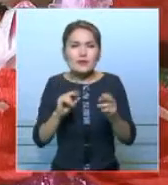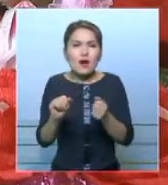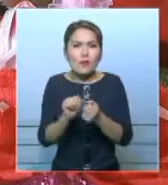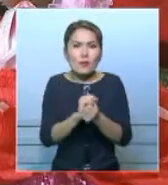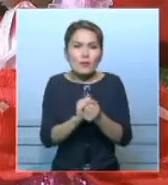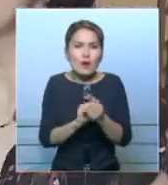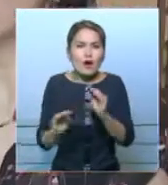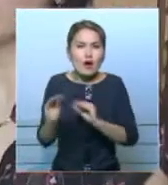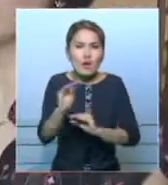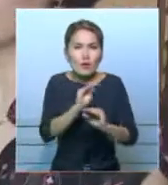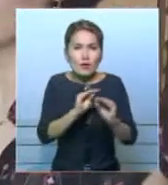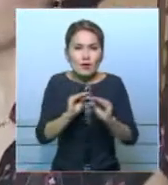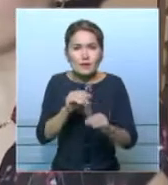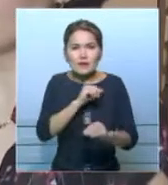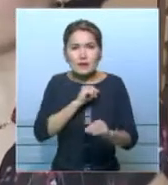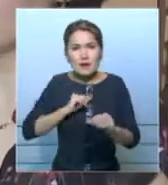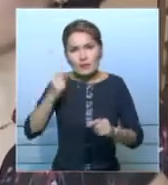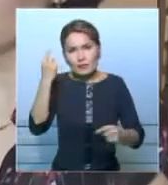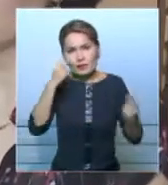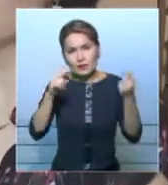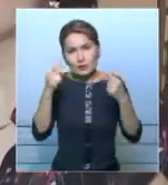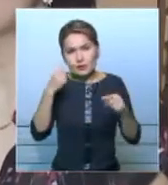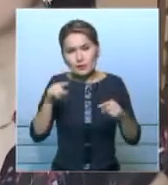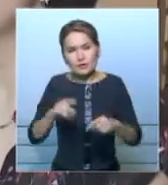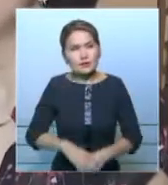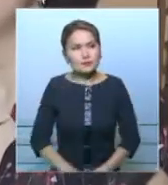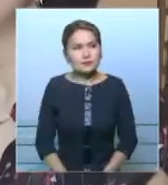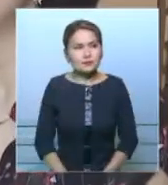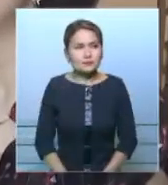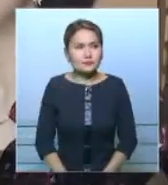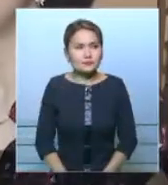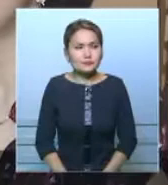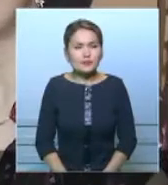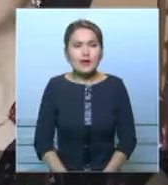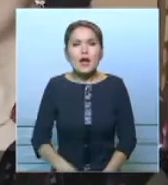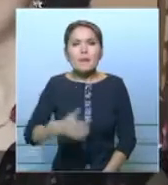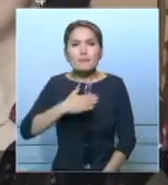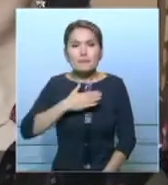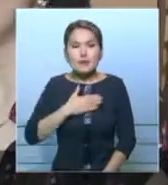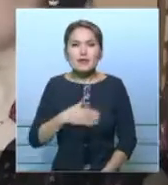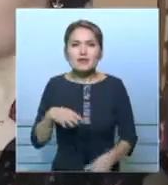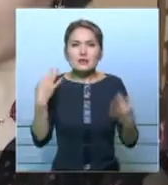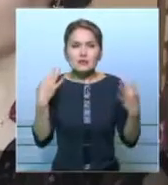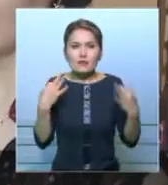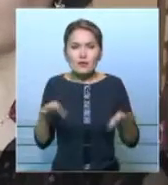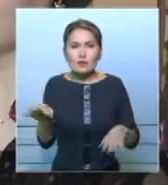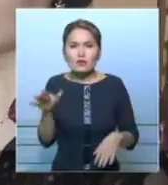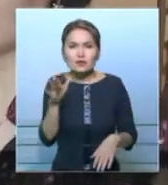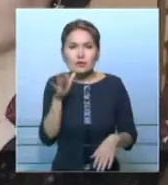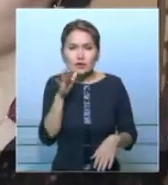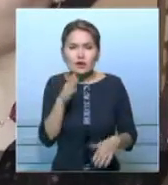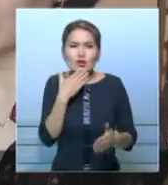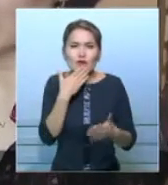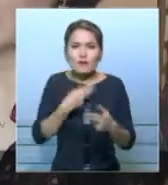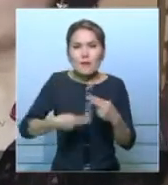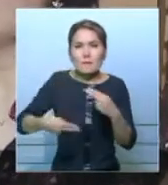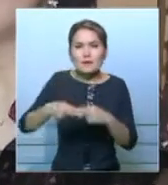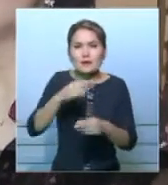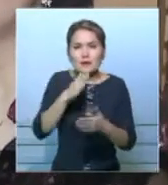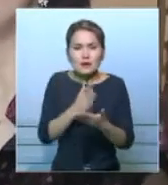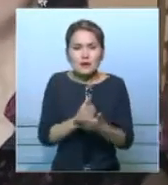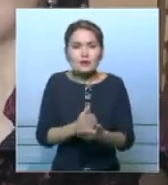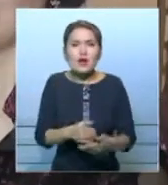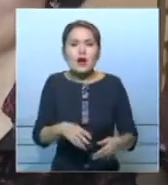Ләззат. Вот, я очень рада, что я занялась этим хобби, потому что қолым бос кезде айналысар сүйікті кәсібім бар. Жұмыс жасаған сайын